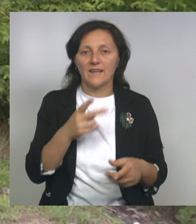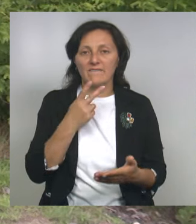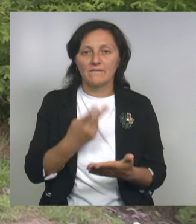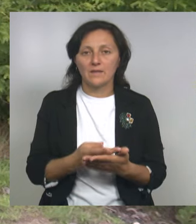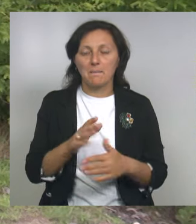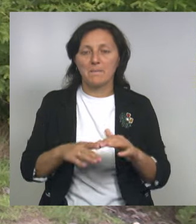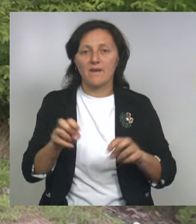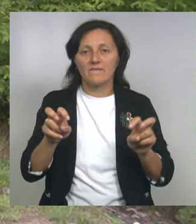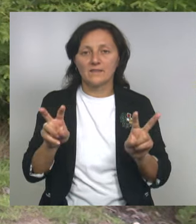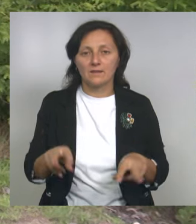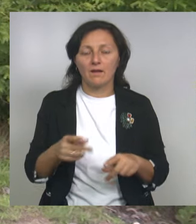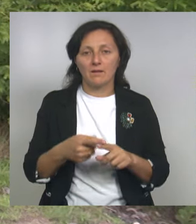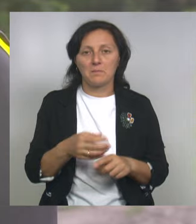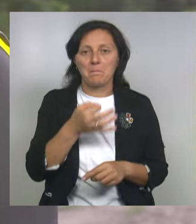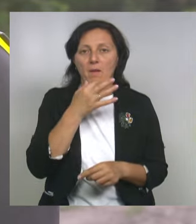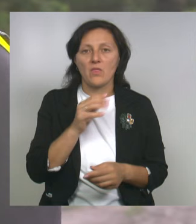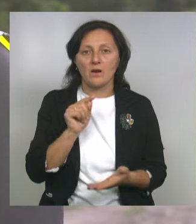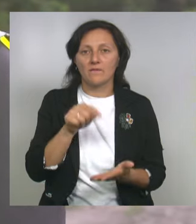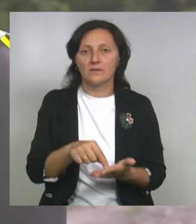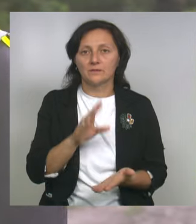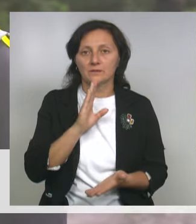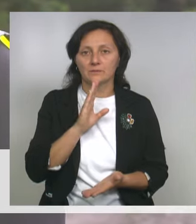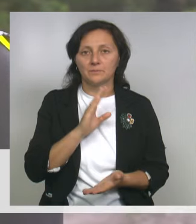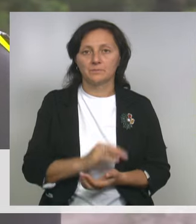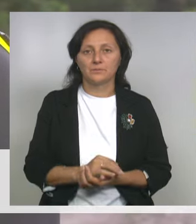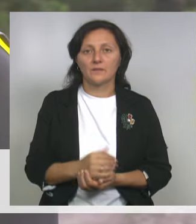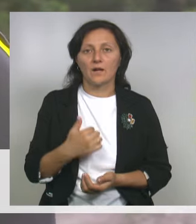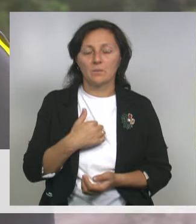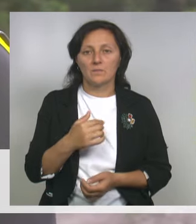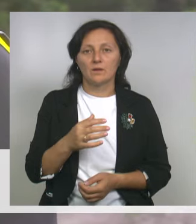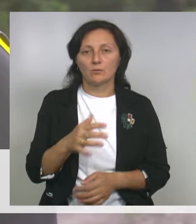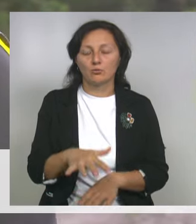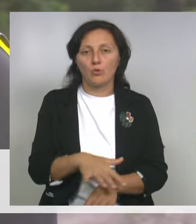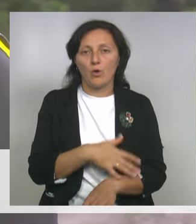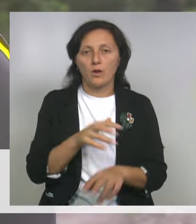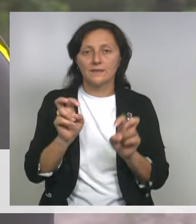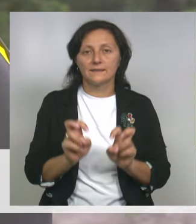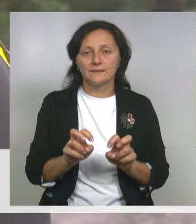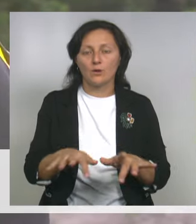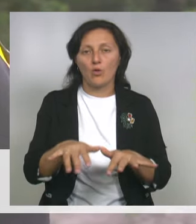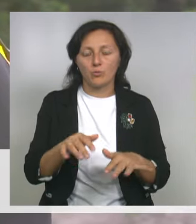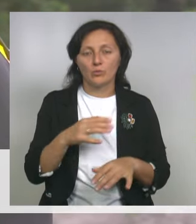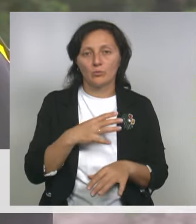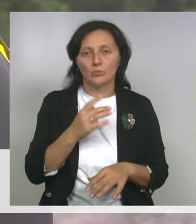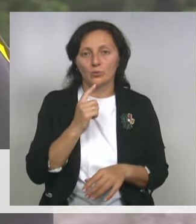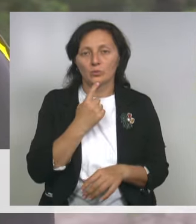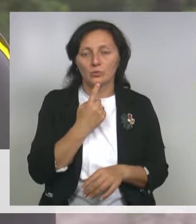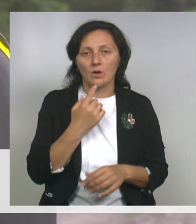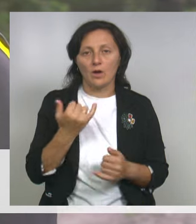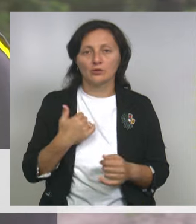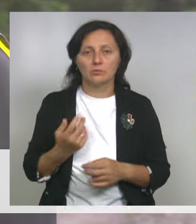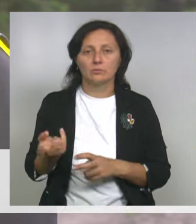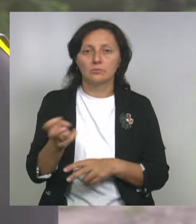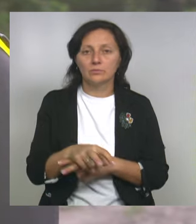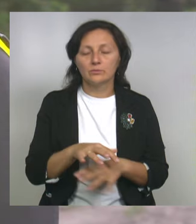деятельности и привлекла Марину Синегубову. Мне порой бывает тяжело долго сидеть за компьютером, вот так можно выехать, посмотреть на объект. И в то же время все